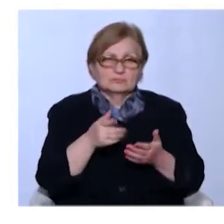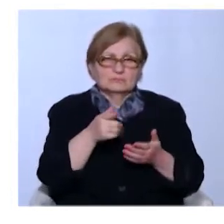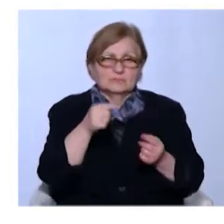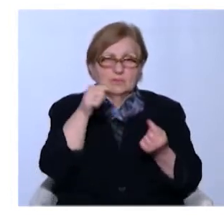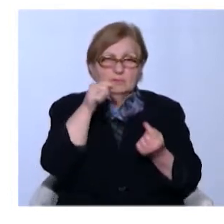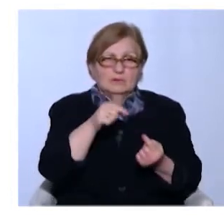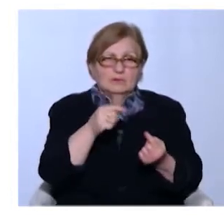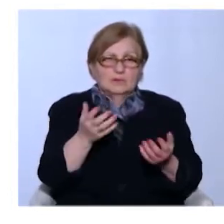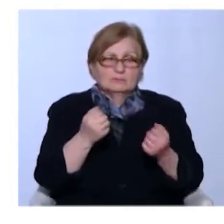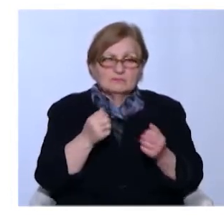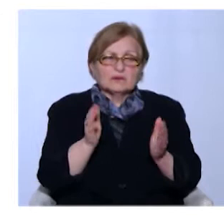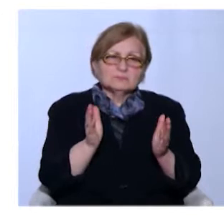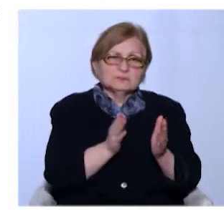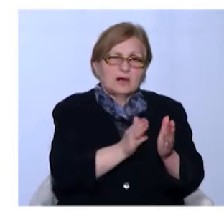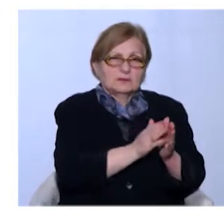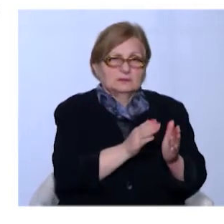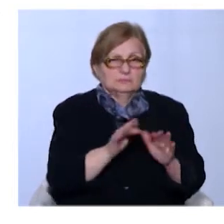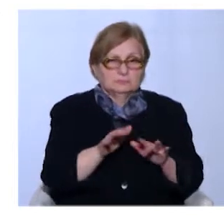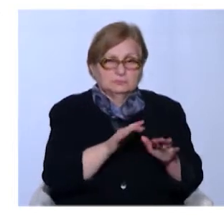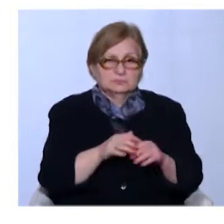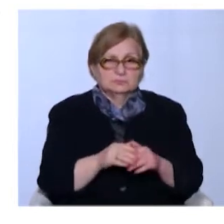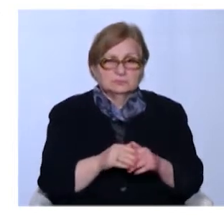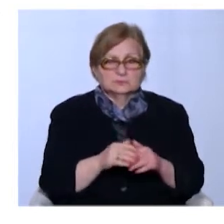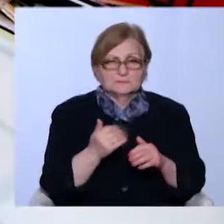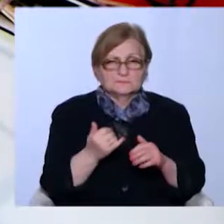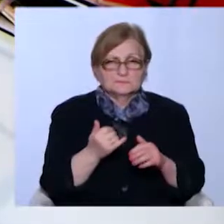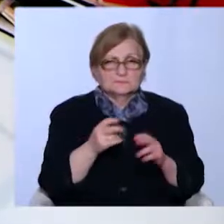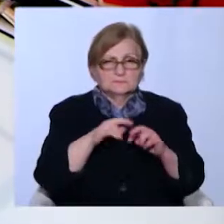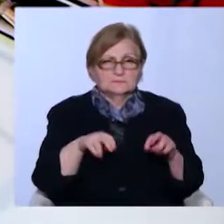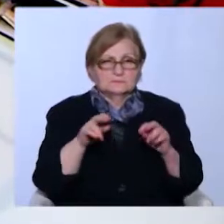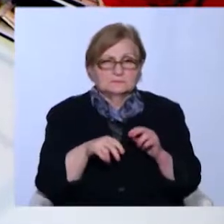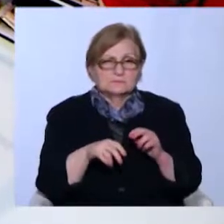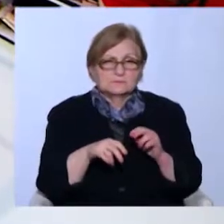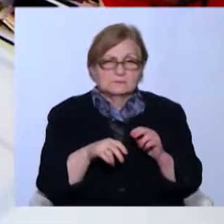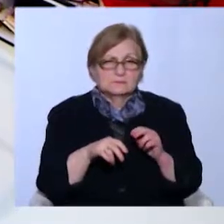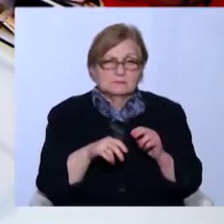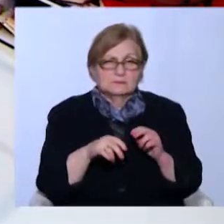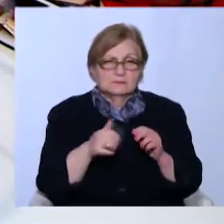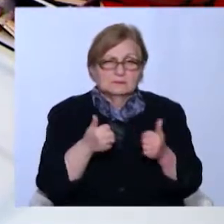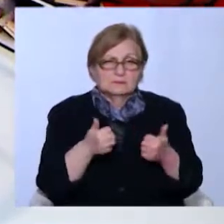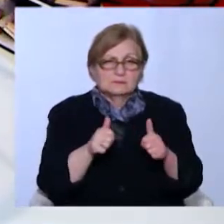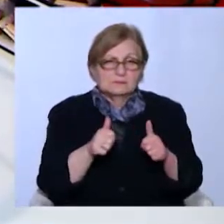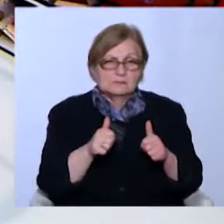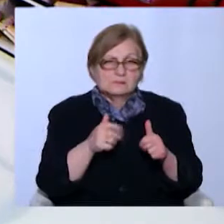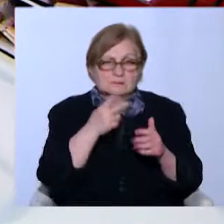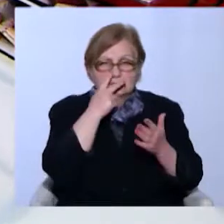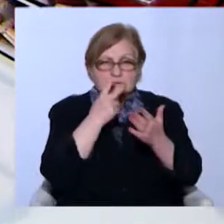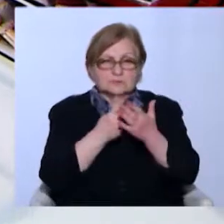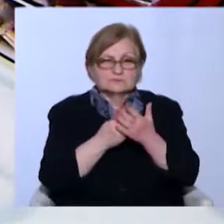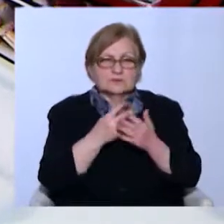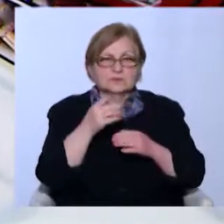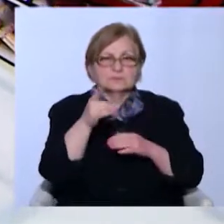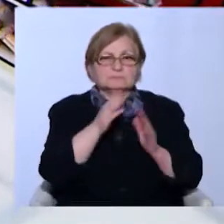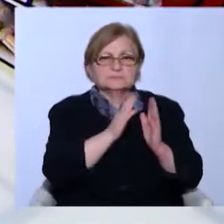შესაბამისად მივიღებთ კლებად ფუნქციას. მოდით განვიხილოთ და ვნახოთ, როგორ გამოიყურება წრფივი ფუნქციის